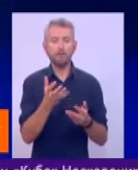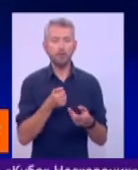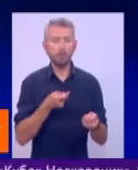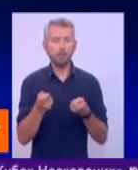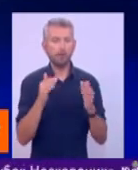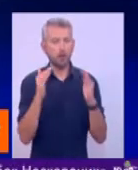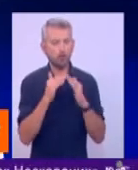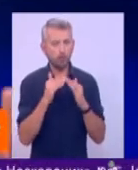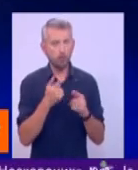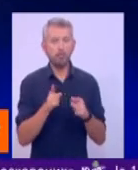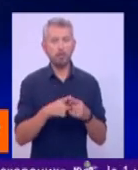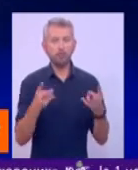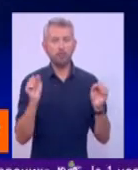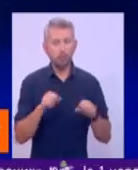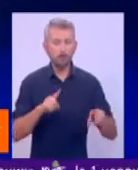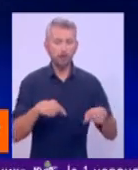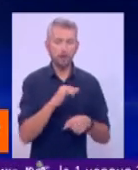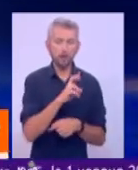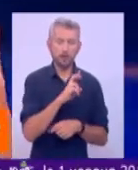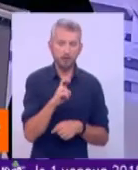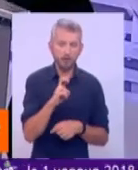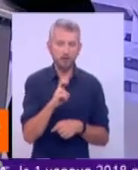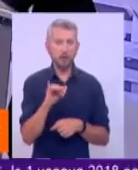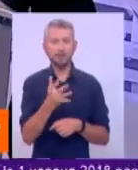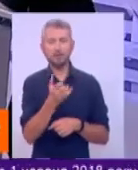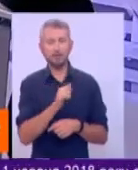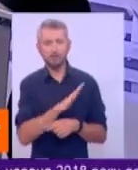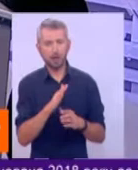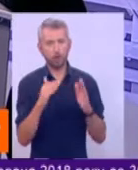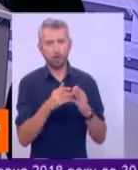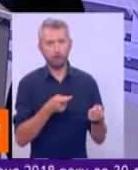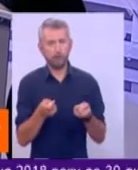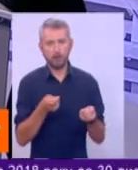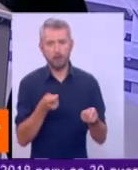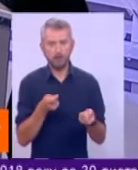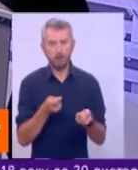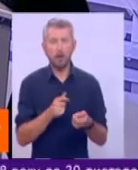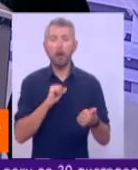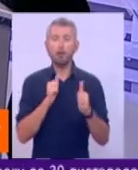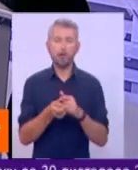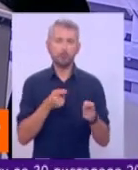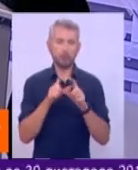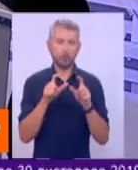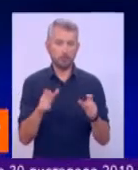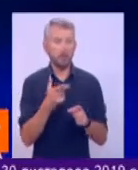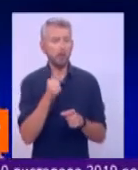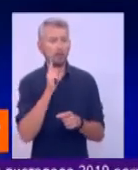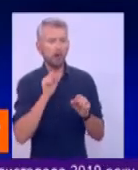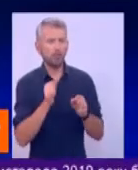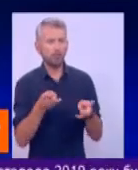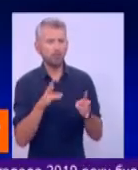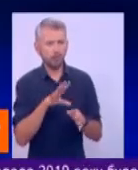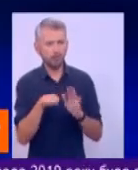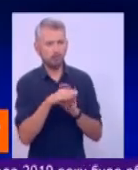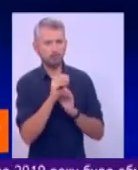дом. Поэтому можно создать ОСББ и не брать дом в управление. А нанять управляющую компанию. Пока даже можно остаться в